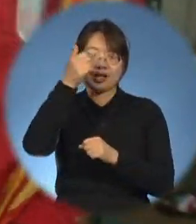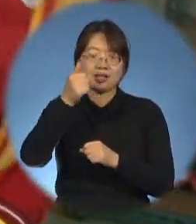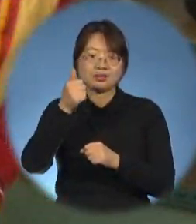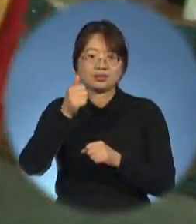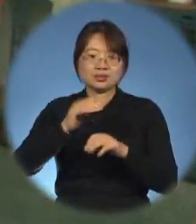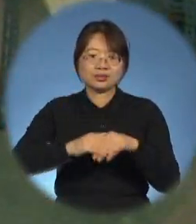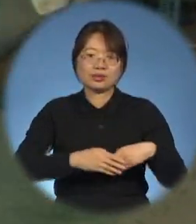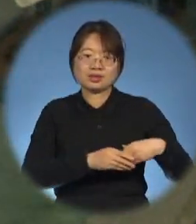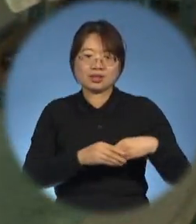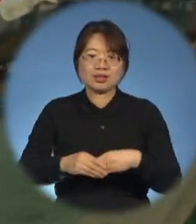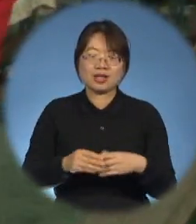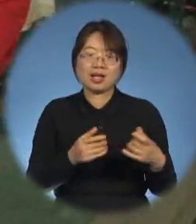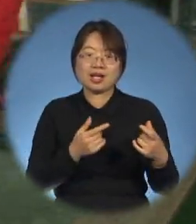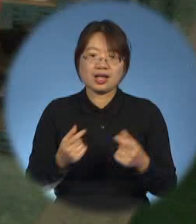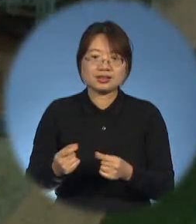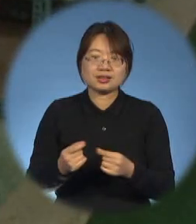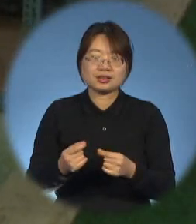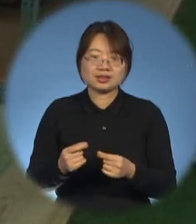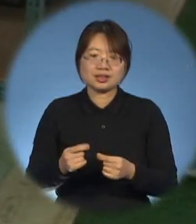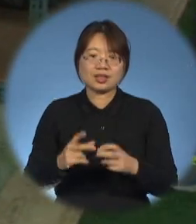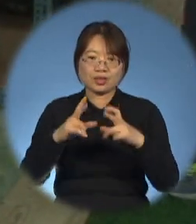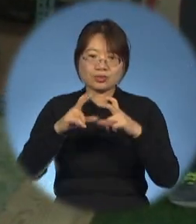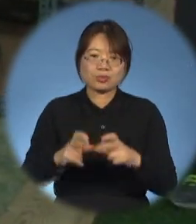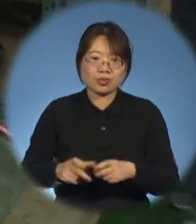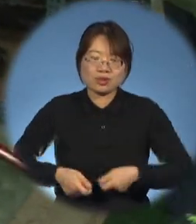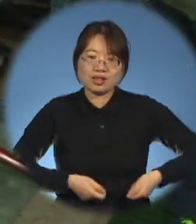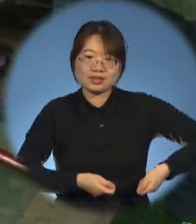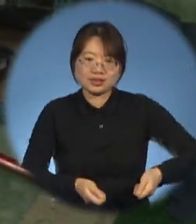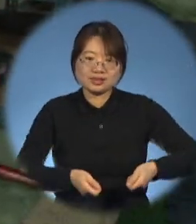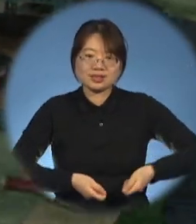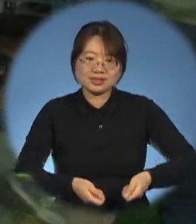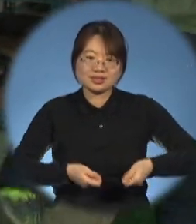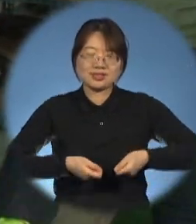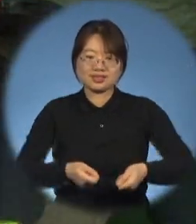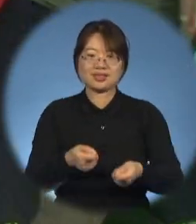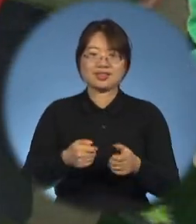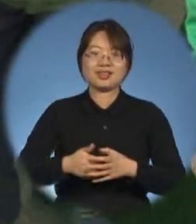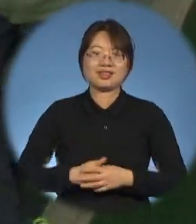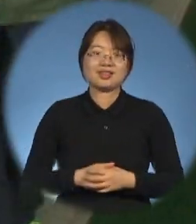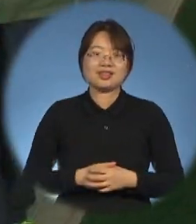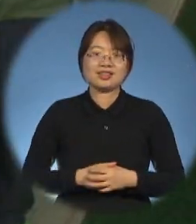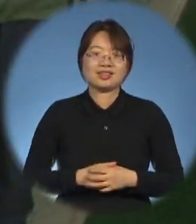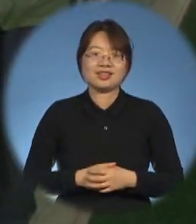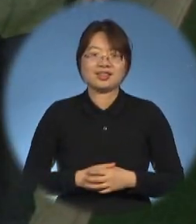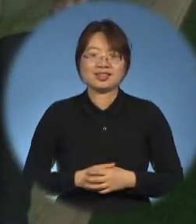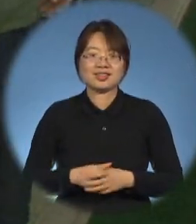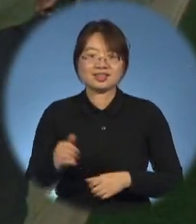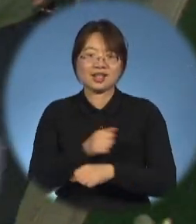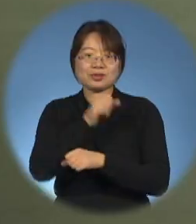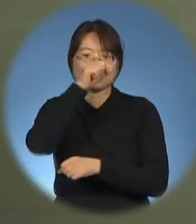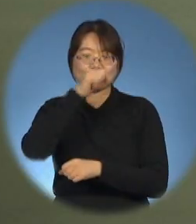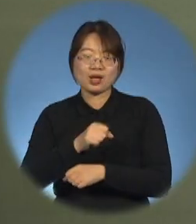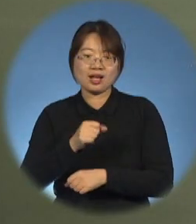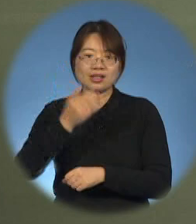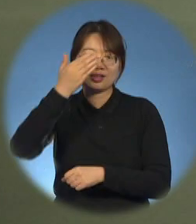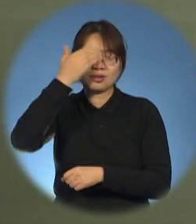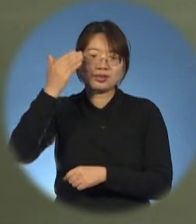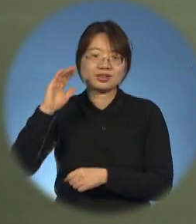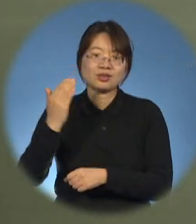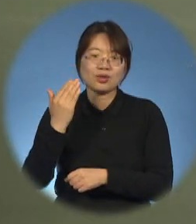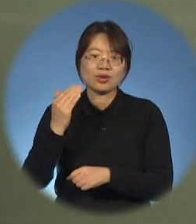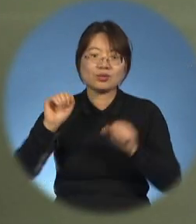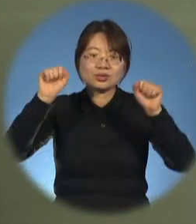잡으로 꼬아서 애가 생애 꼴찌로 라든지 그럴까요 그럼 힘 좋았어 거야 너 폴